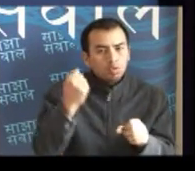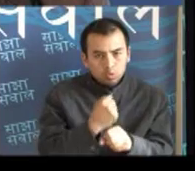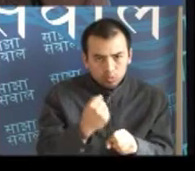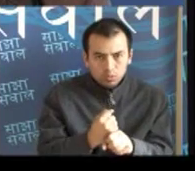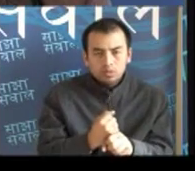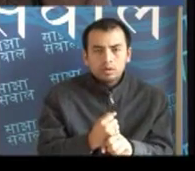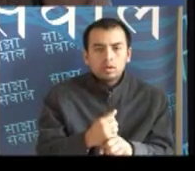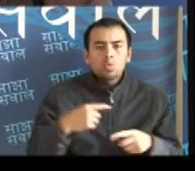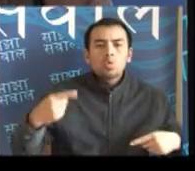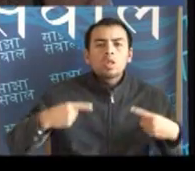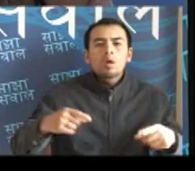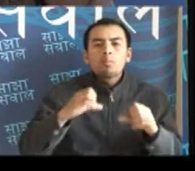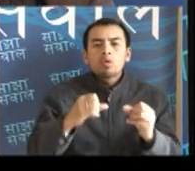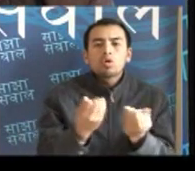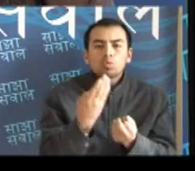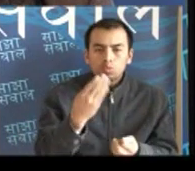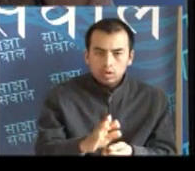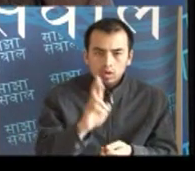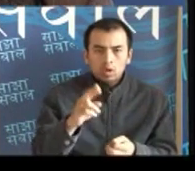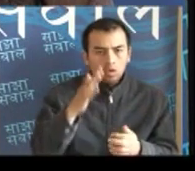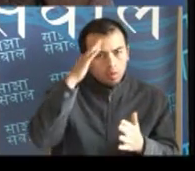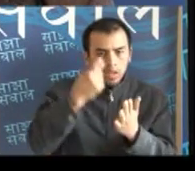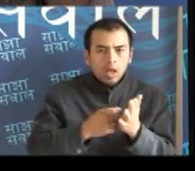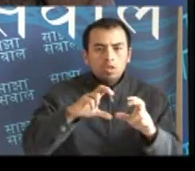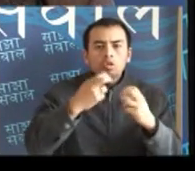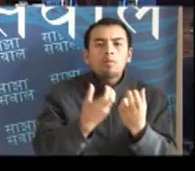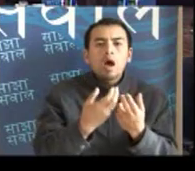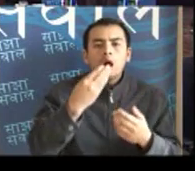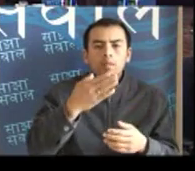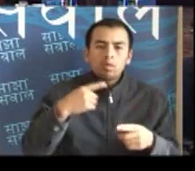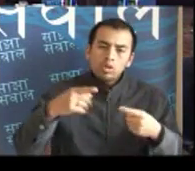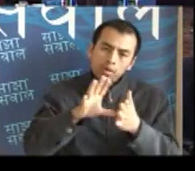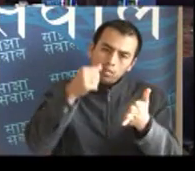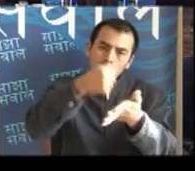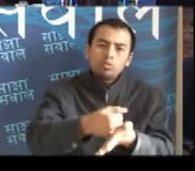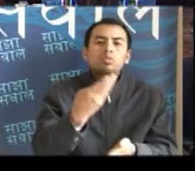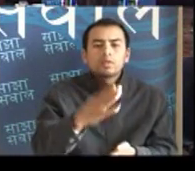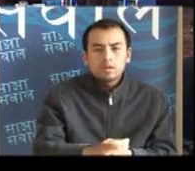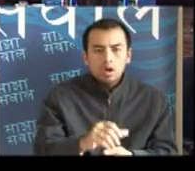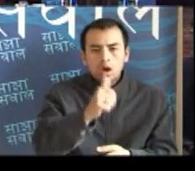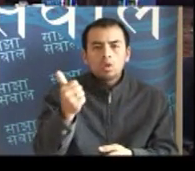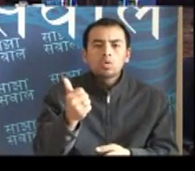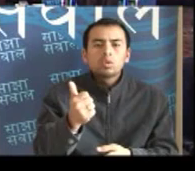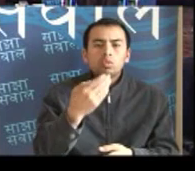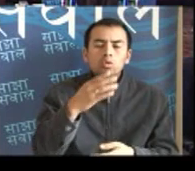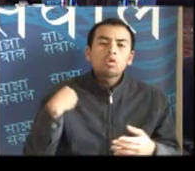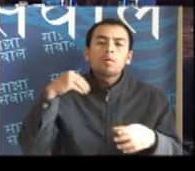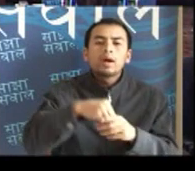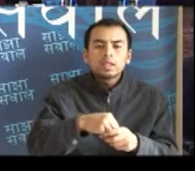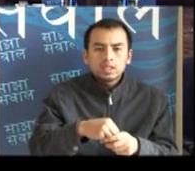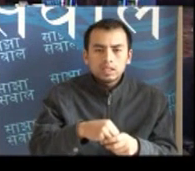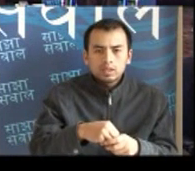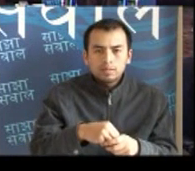गुरुङ, जो ह्विल चेयरमा हिँड्नुहुन्छ र संविधान सभा भवन ह्विल चेयरबाटै पुग्नुहुन्छ। भने अर्का सहभागी